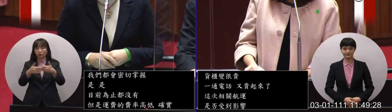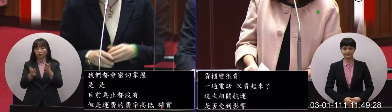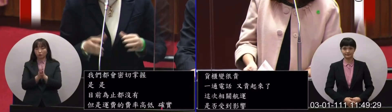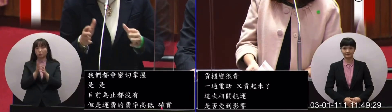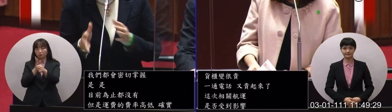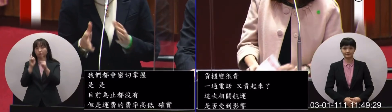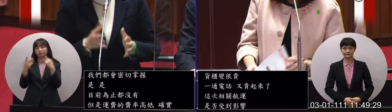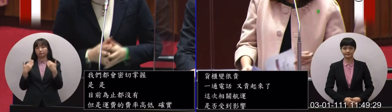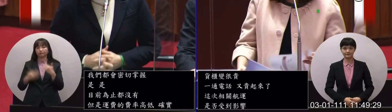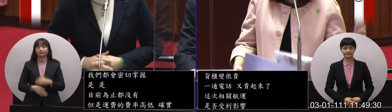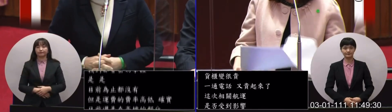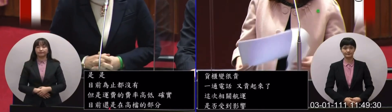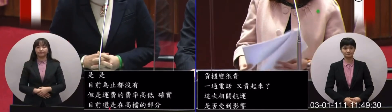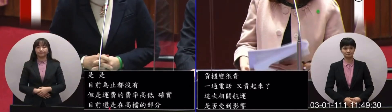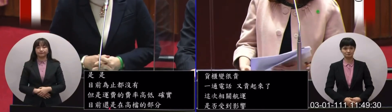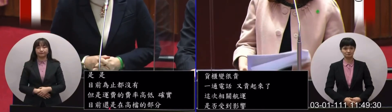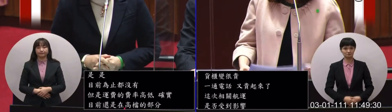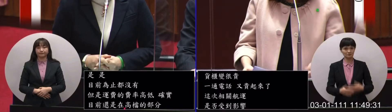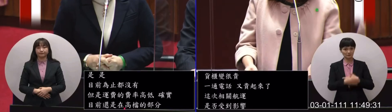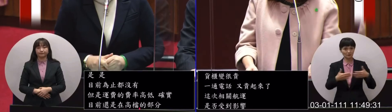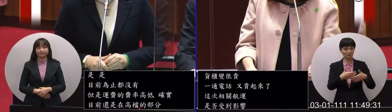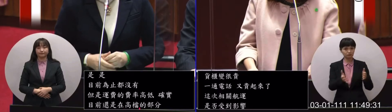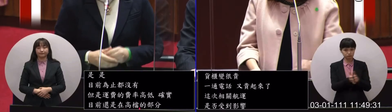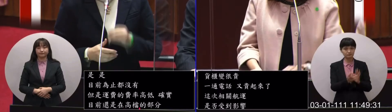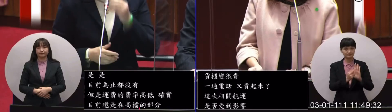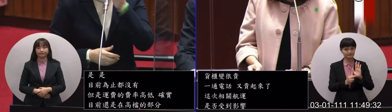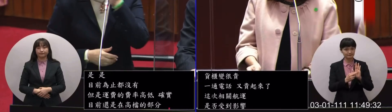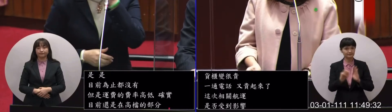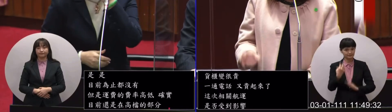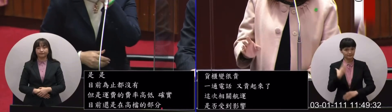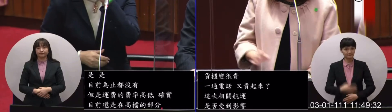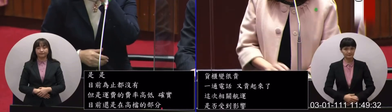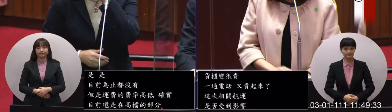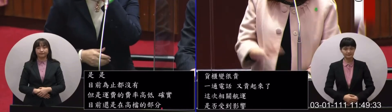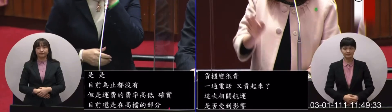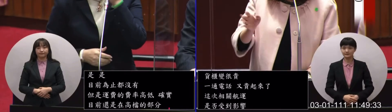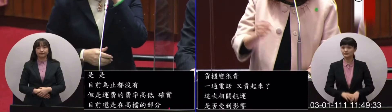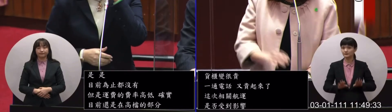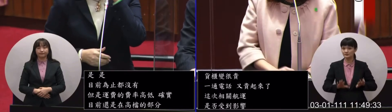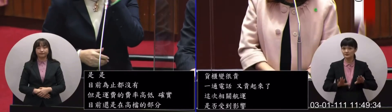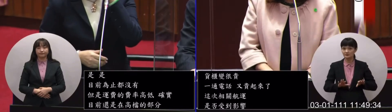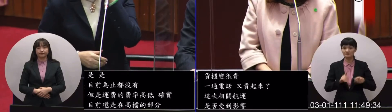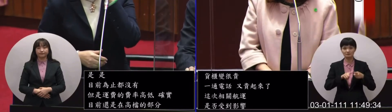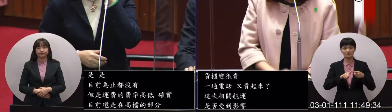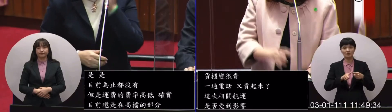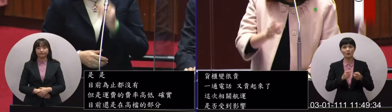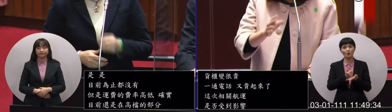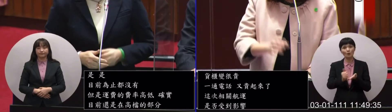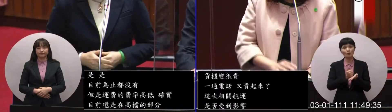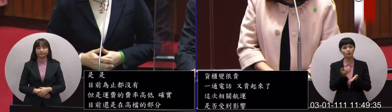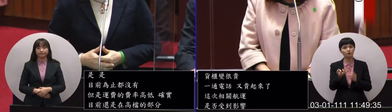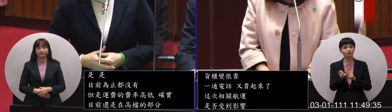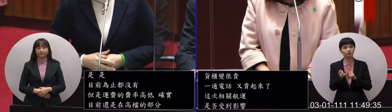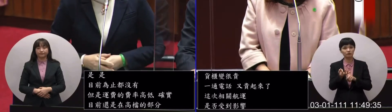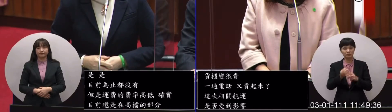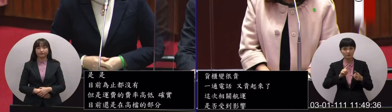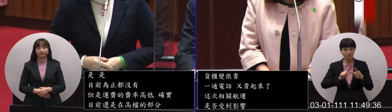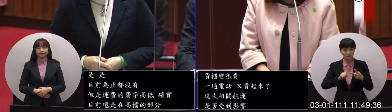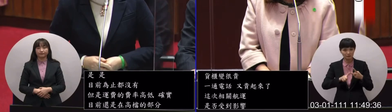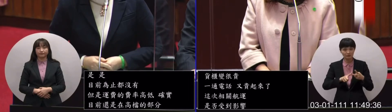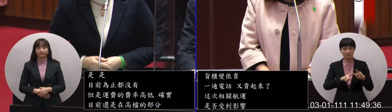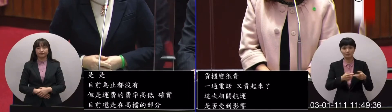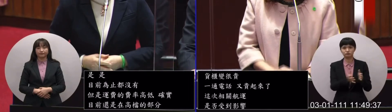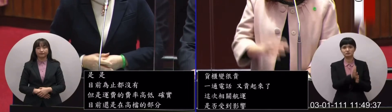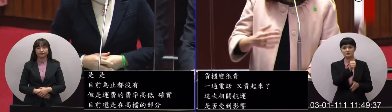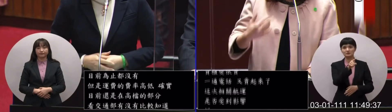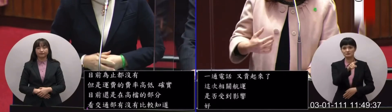知道。 好，那可不可以麻烦一下交通部好不好？就是说现在包含一个是运费啦，那第二个事情我想部长也知